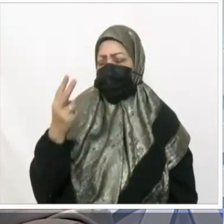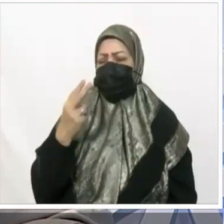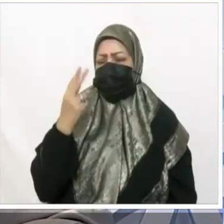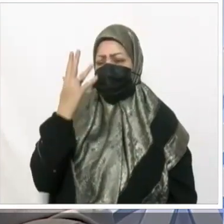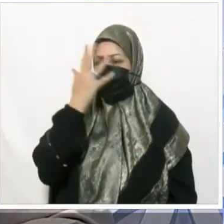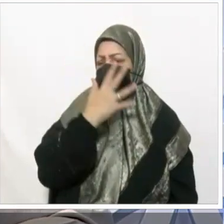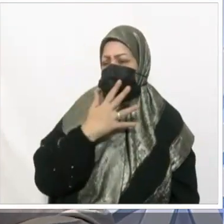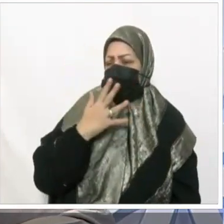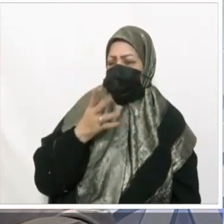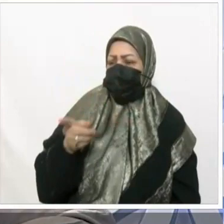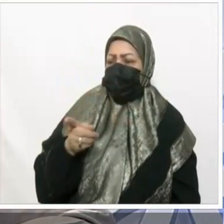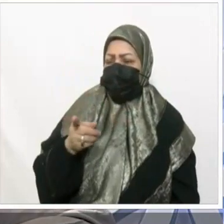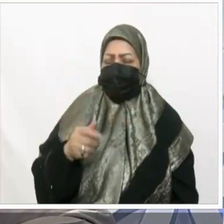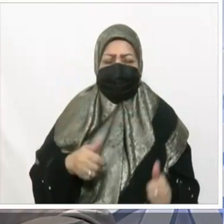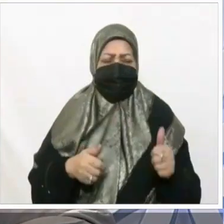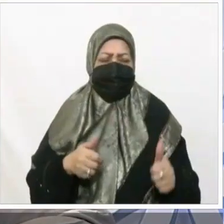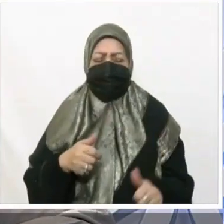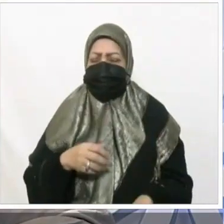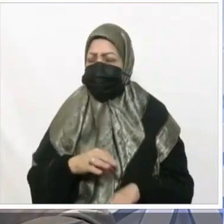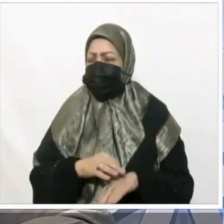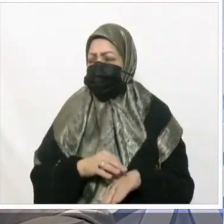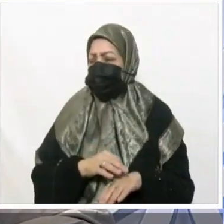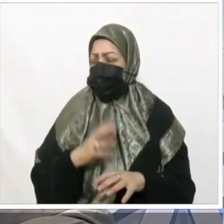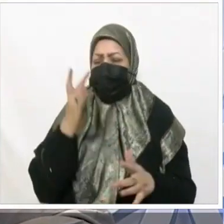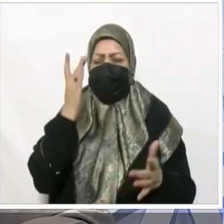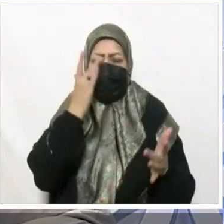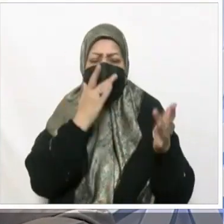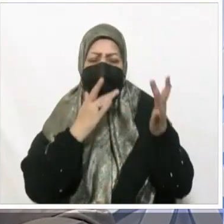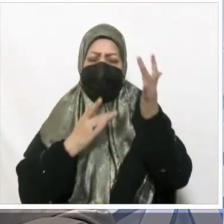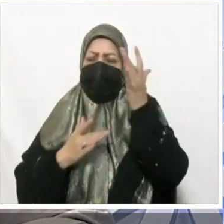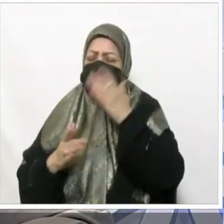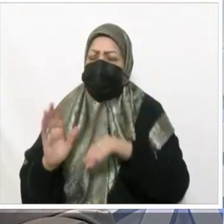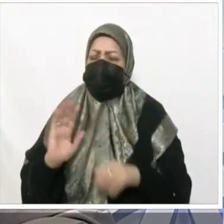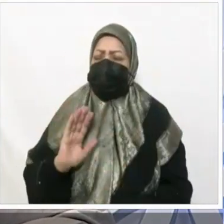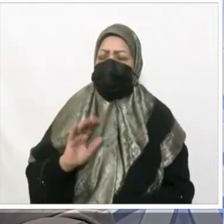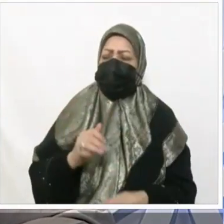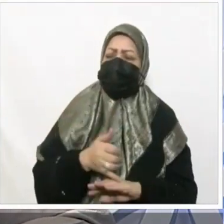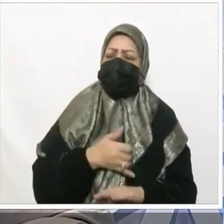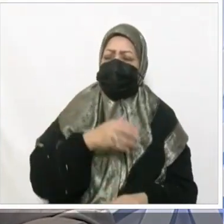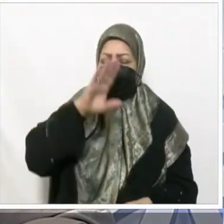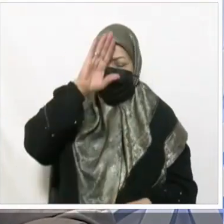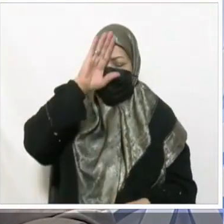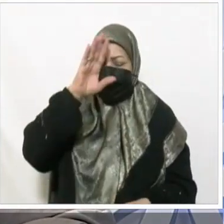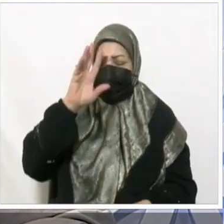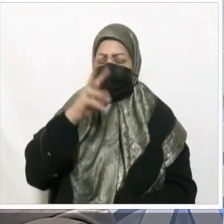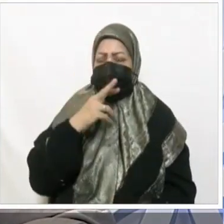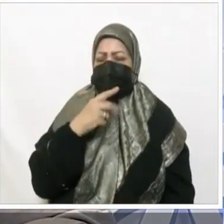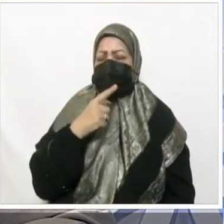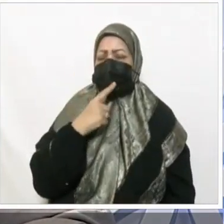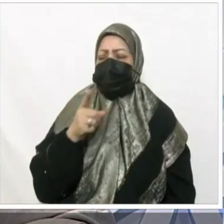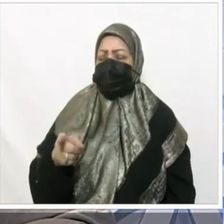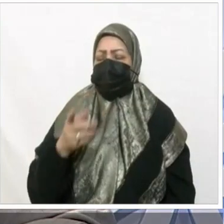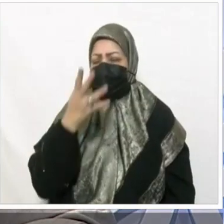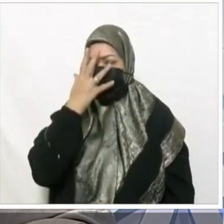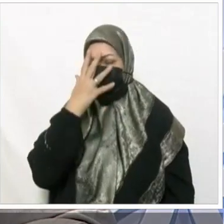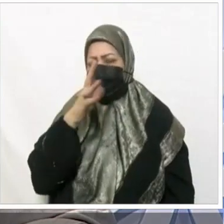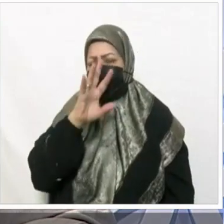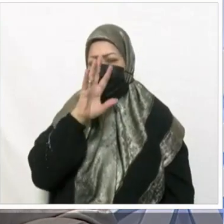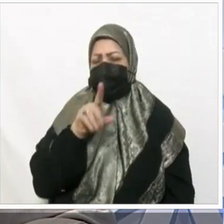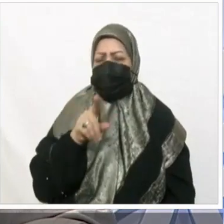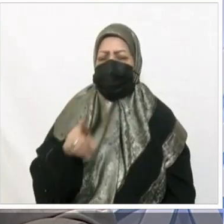ويعني تقمصهم للمذهب المالكي كذبا وزورا، وإلا فإنهم يحاربون